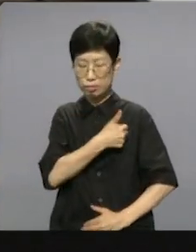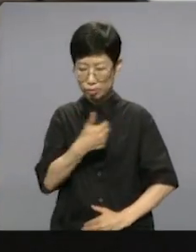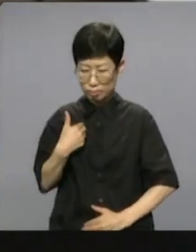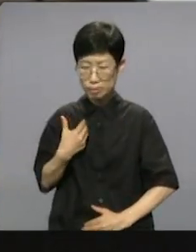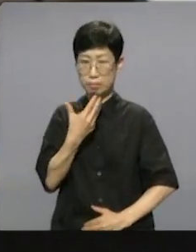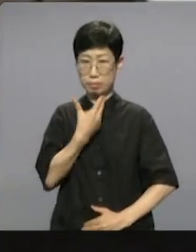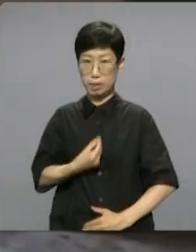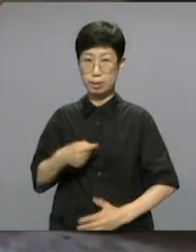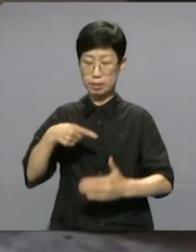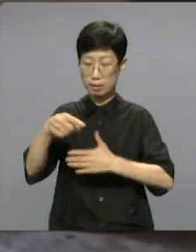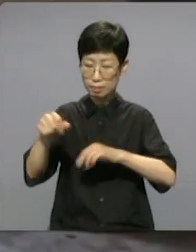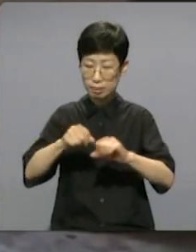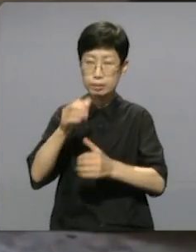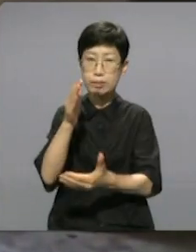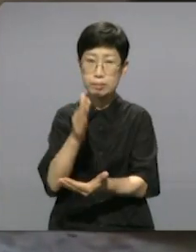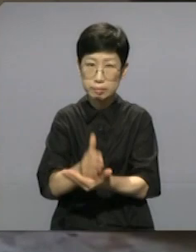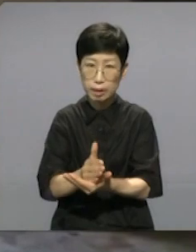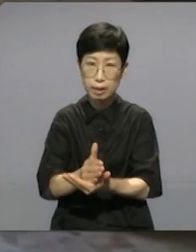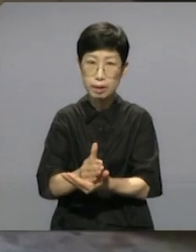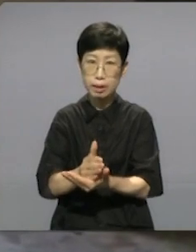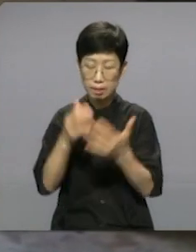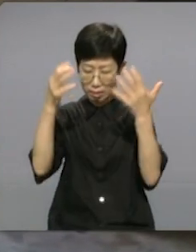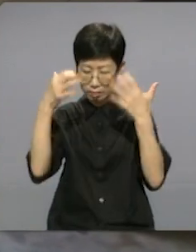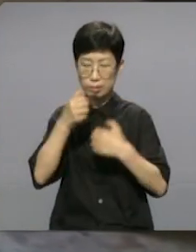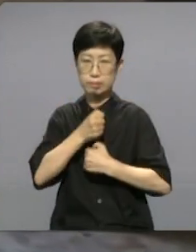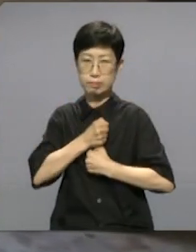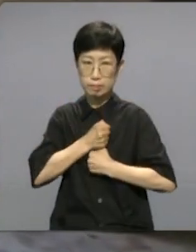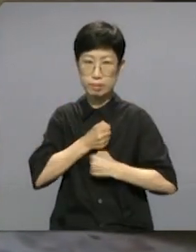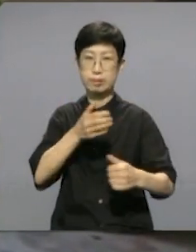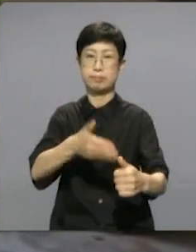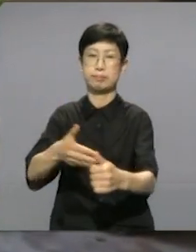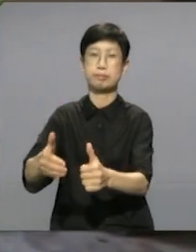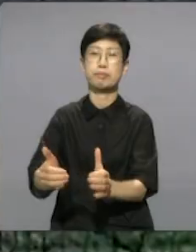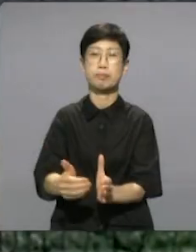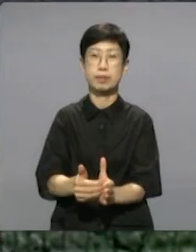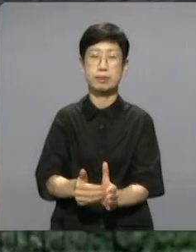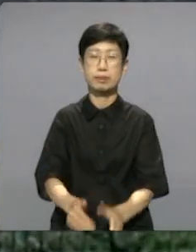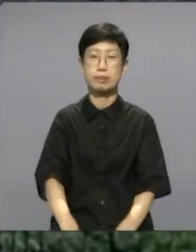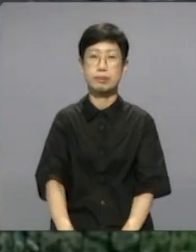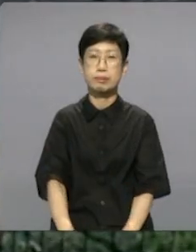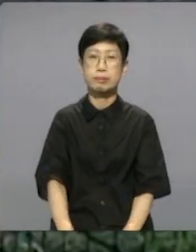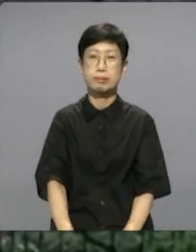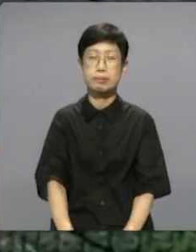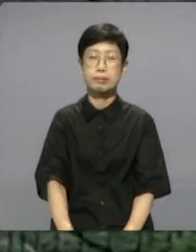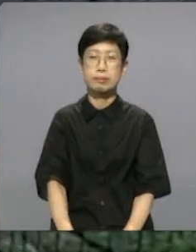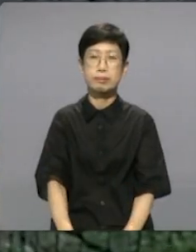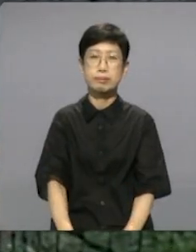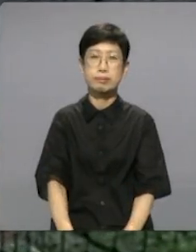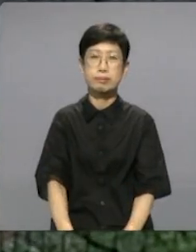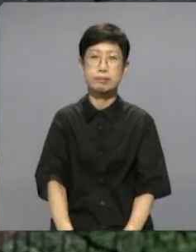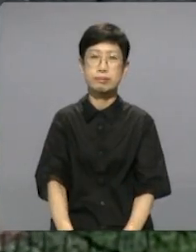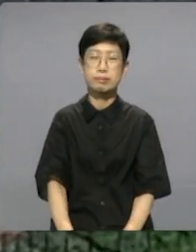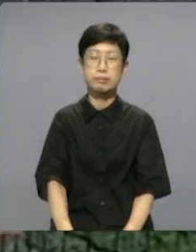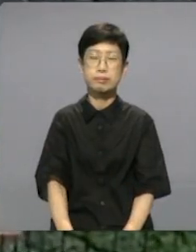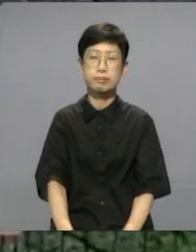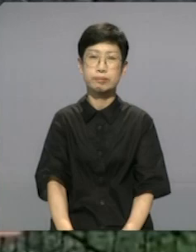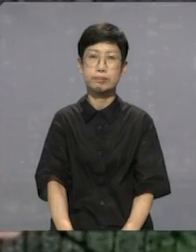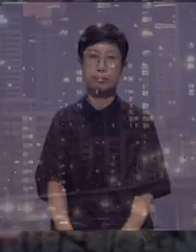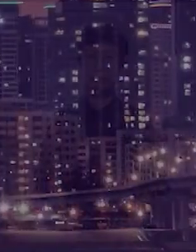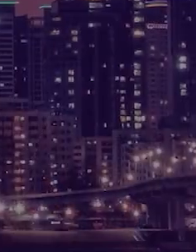섭취하고 야외 활동을 자제하는 등 폭염에 주의하라고 당부했습니다. 월드뉴스 유영선입니다.